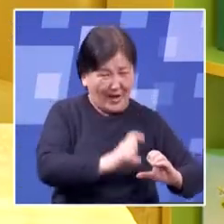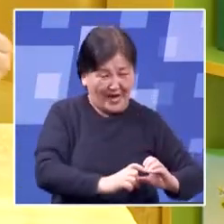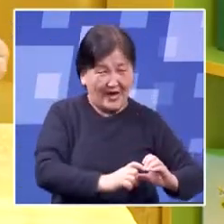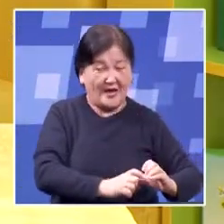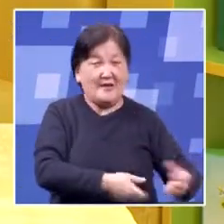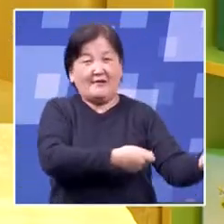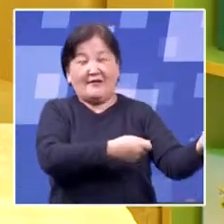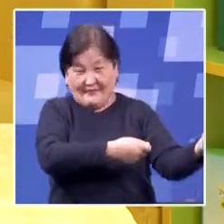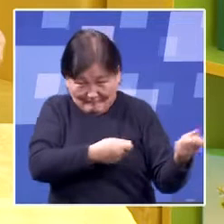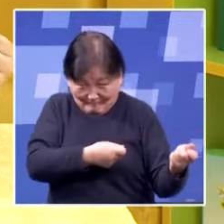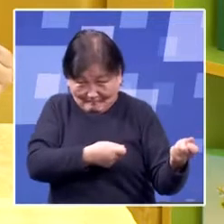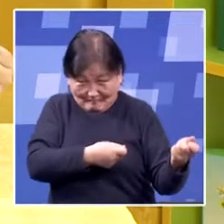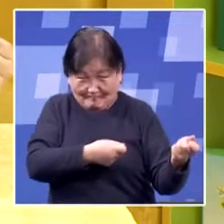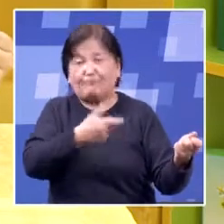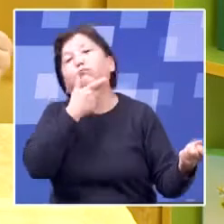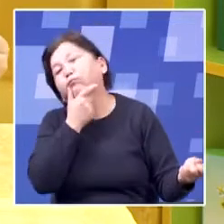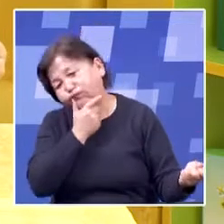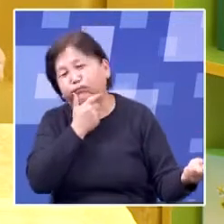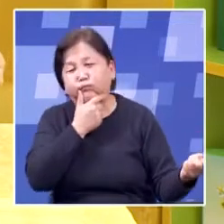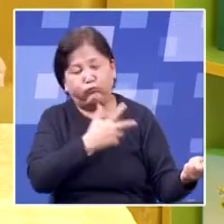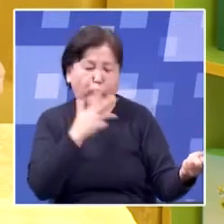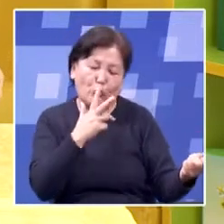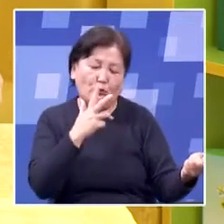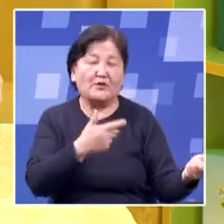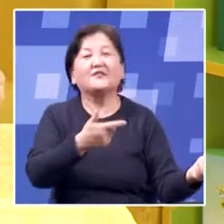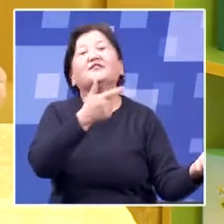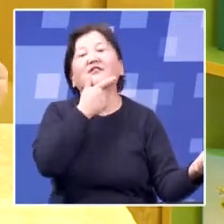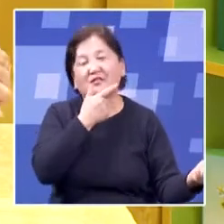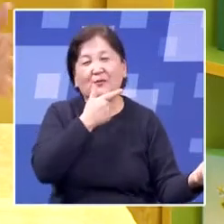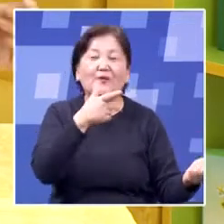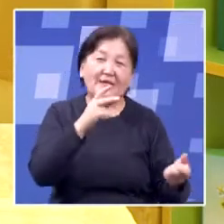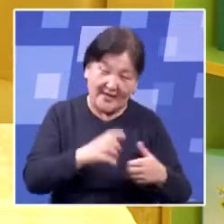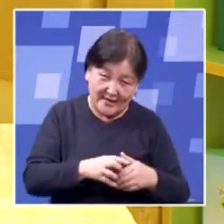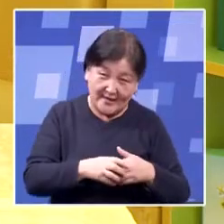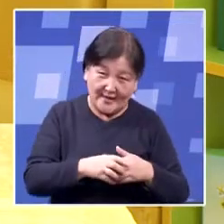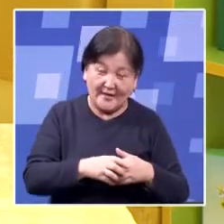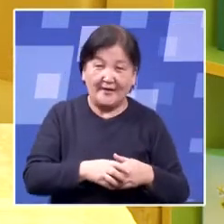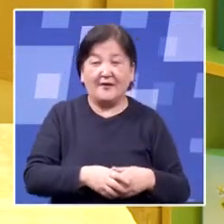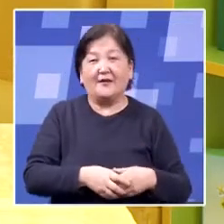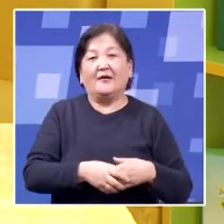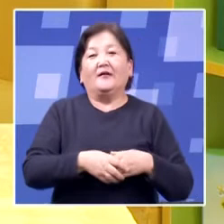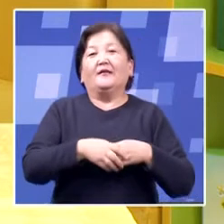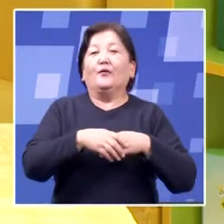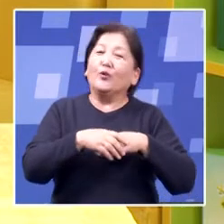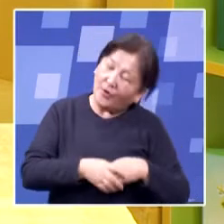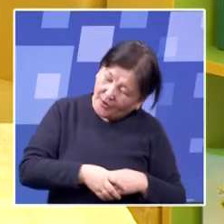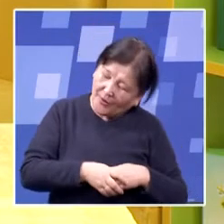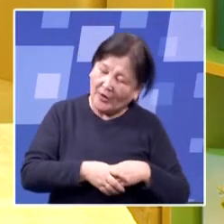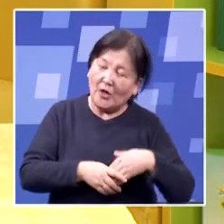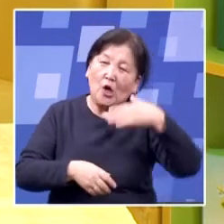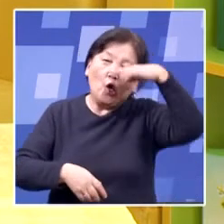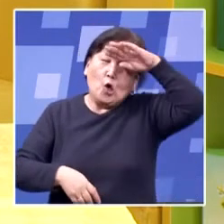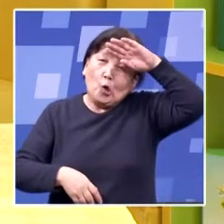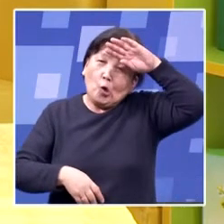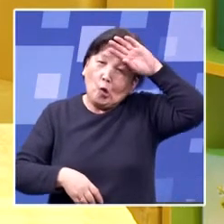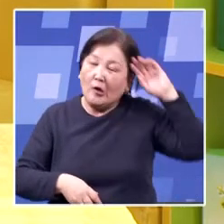том манжин бэ. Даанч бас л манжингаа суух татан гаргаж